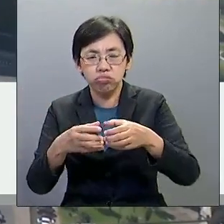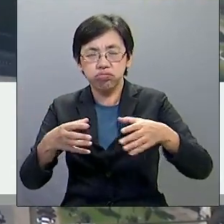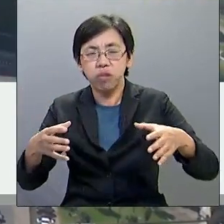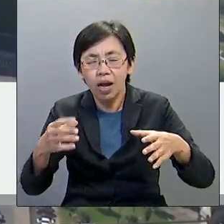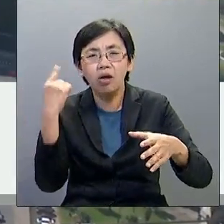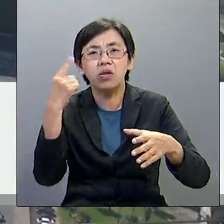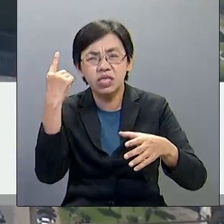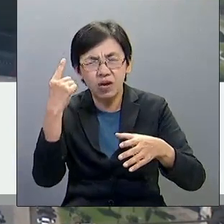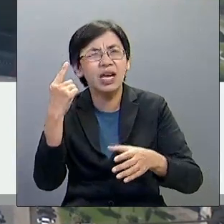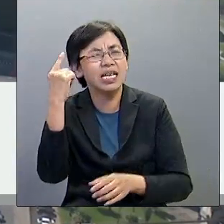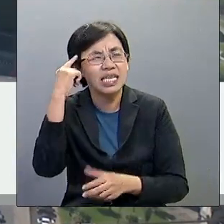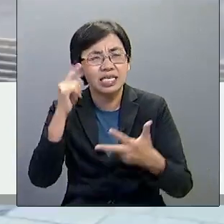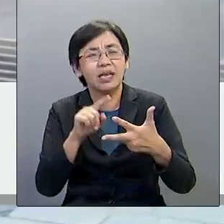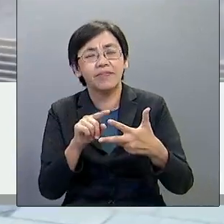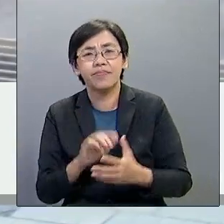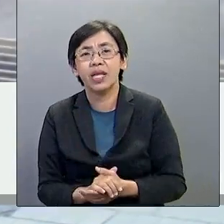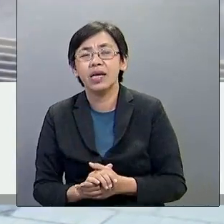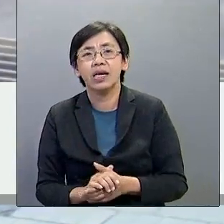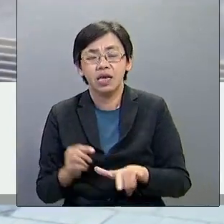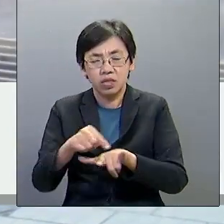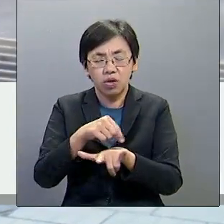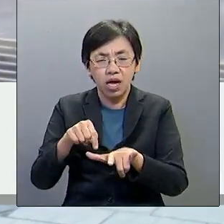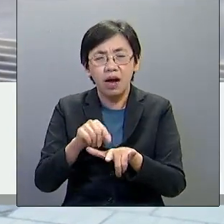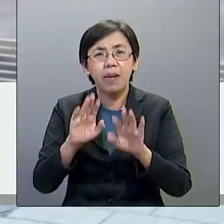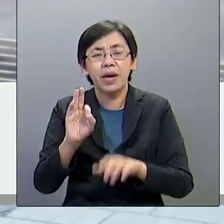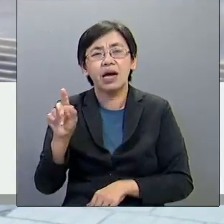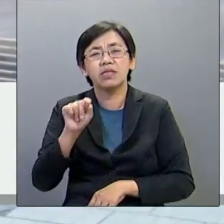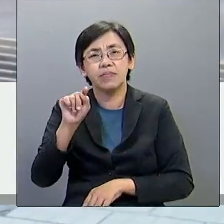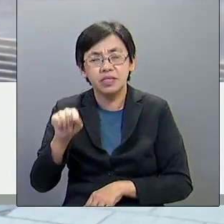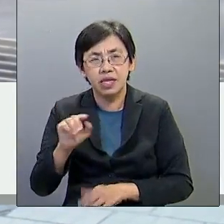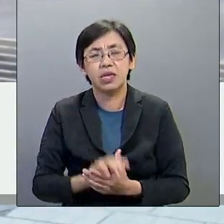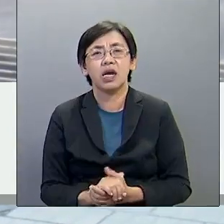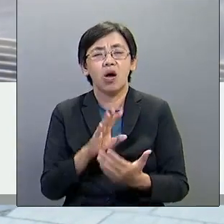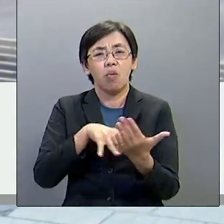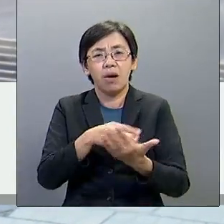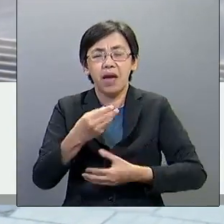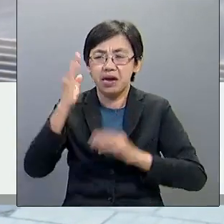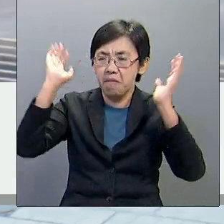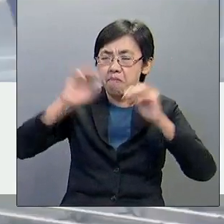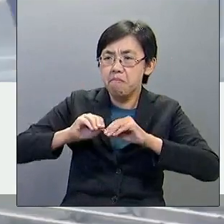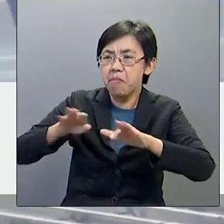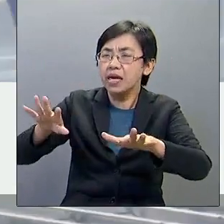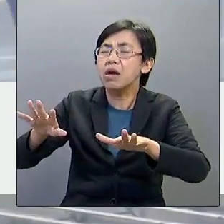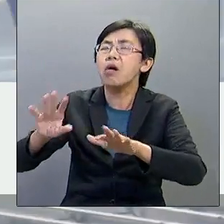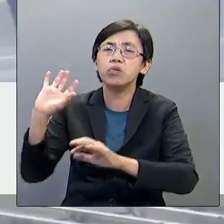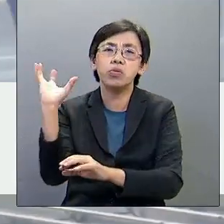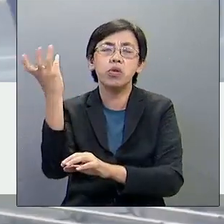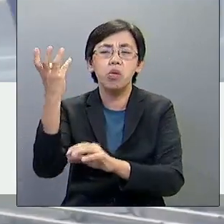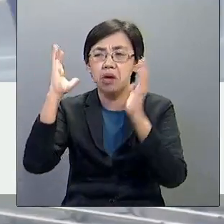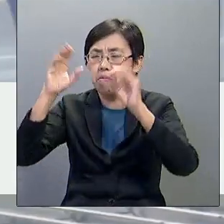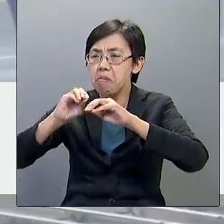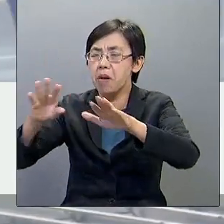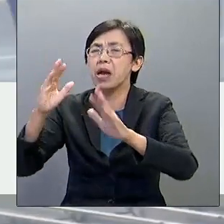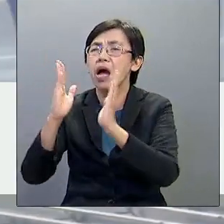ะต้องทำให้อัตราการบรรทุกที่นั่ง90%และวางแผนการตลาดสร้างแบรนด์ไทยให้ติดตลาดไปทั่วโลกนะคะ